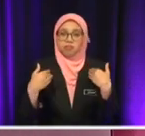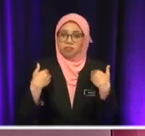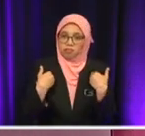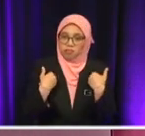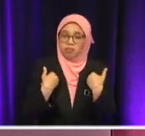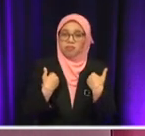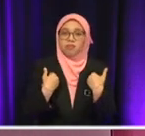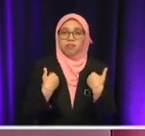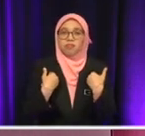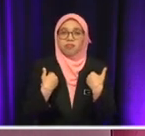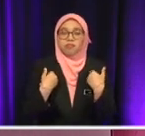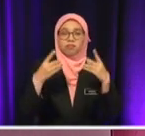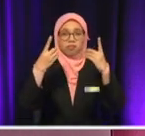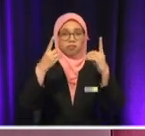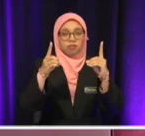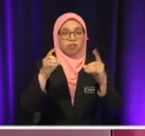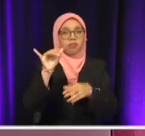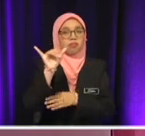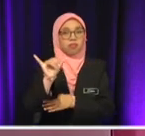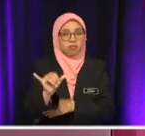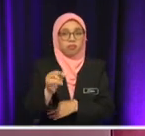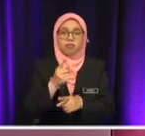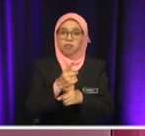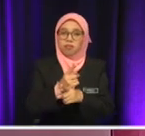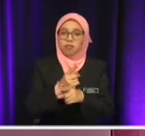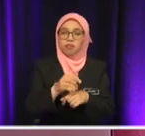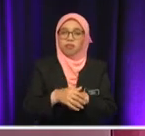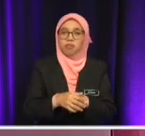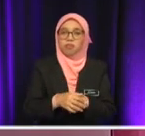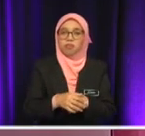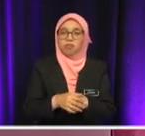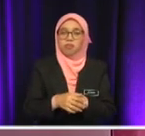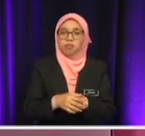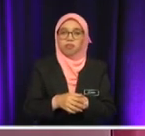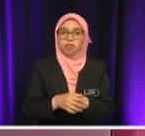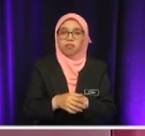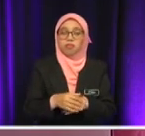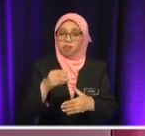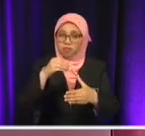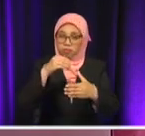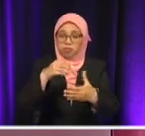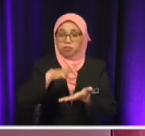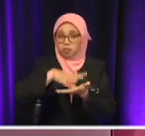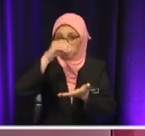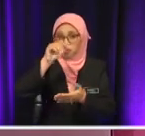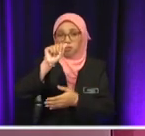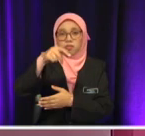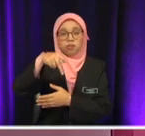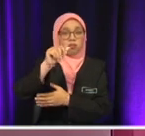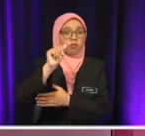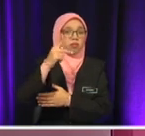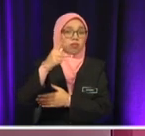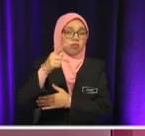yang selayaknya. Okey, bagusnya mata pelajaran apa ni, mereka akan diberikan dua